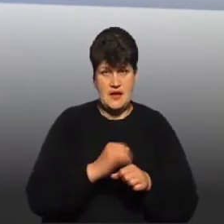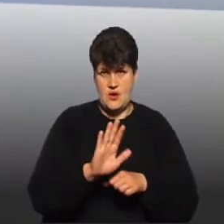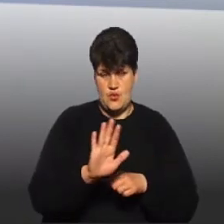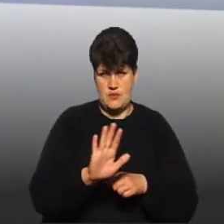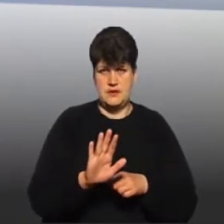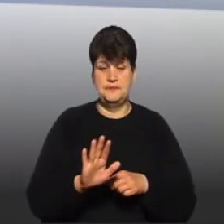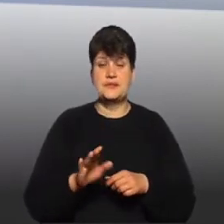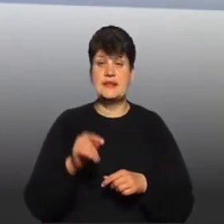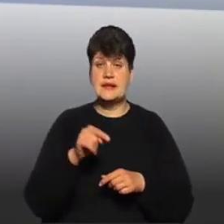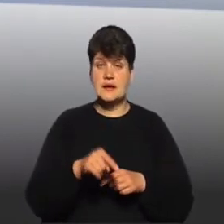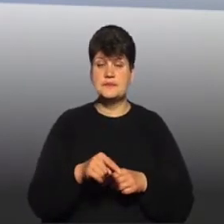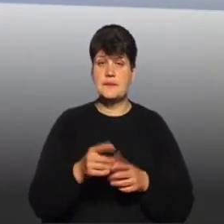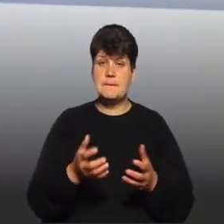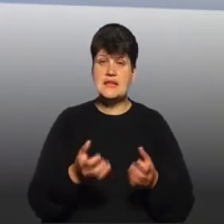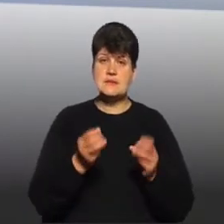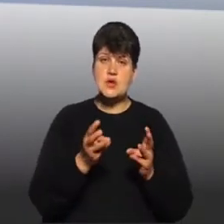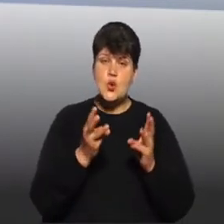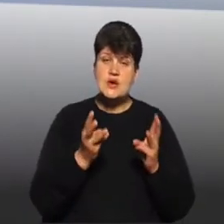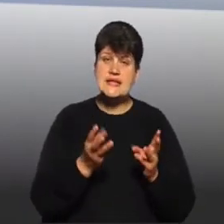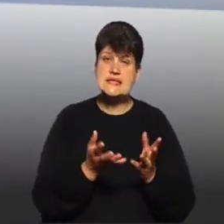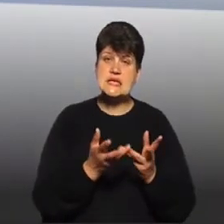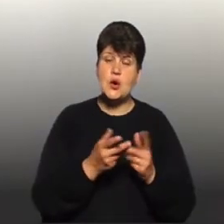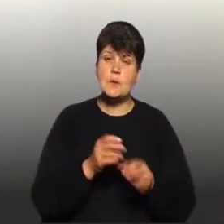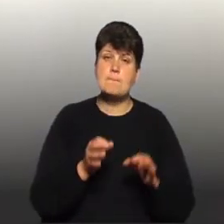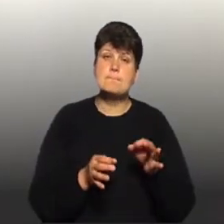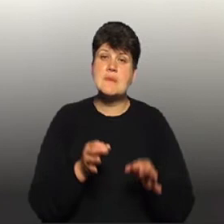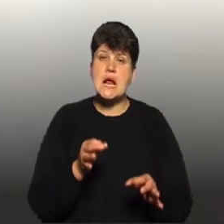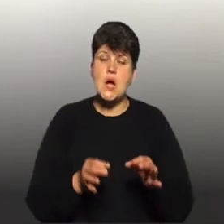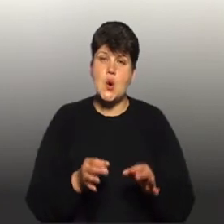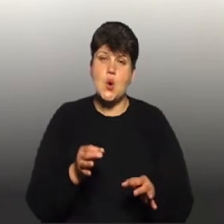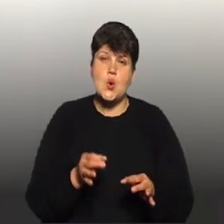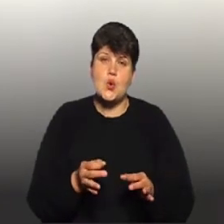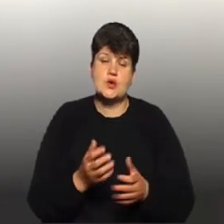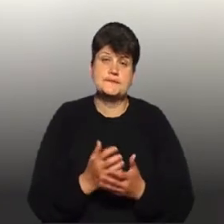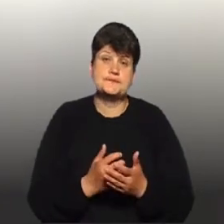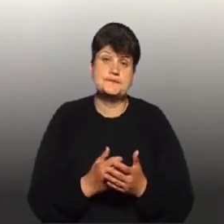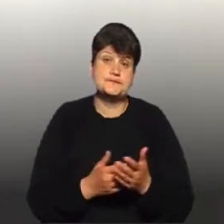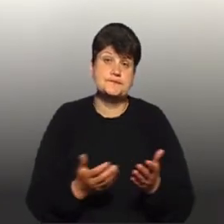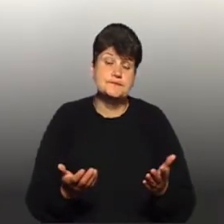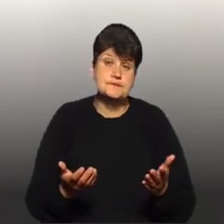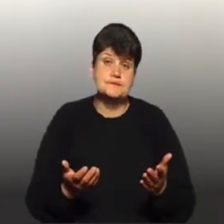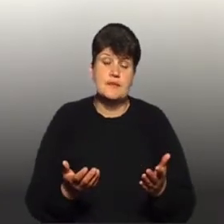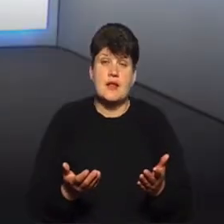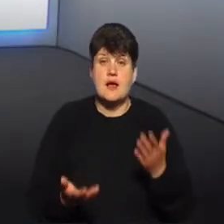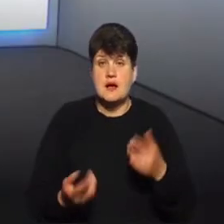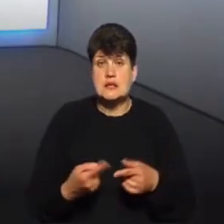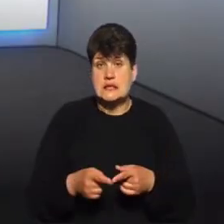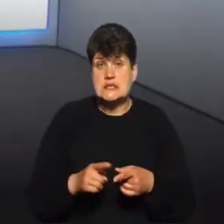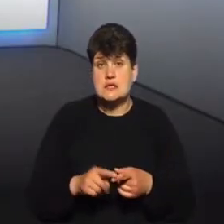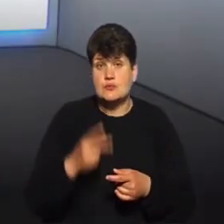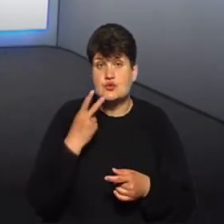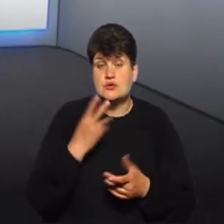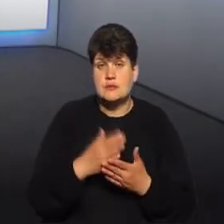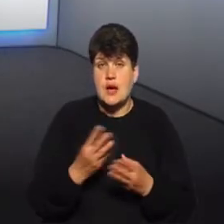десь підтримує це горіння за рахунок природнього якогось такого ресурсу. Ну, але воно постійно мало би горіти. От, ну, це... ну,